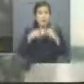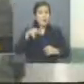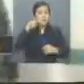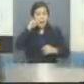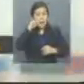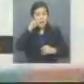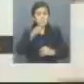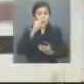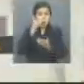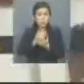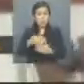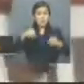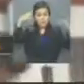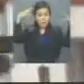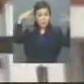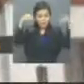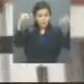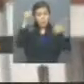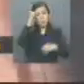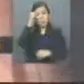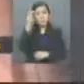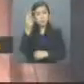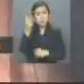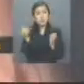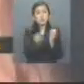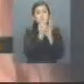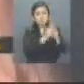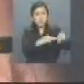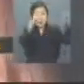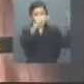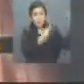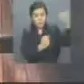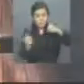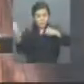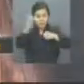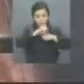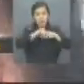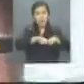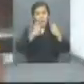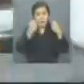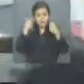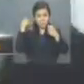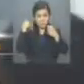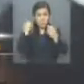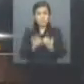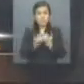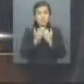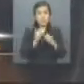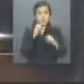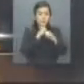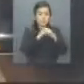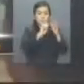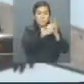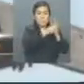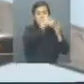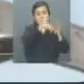านกว่า2วันแล้วเนื่องจากเสาไฟฟ้าแรงสูงหักโค่นลงมา2ต้นขณะนี้อยู่ในระหว่างการซ่อมแซมของเจ้าหน้าที่